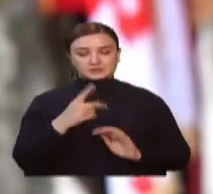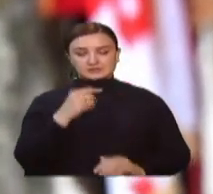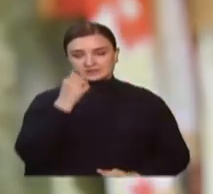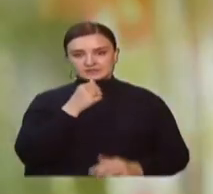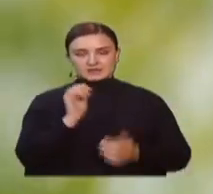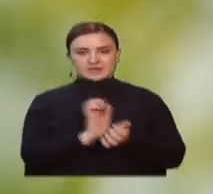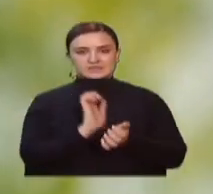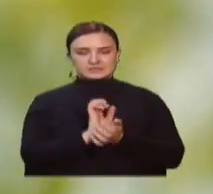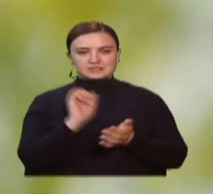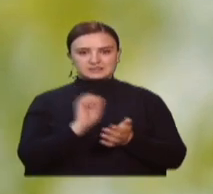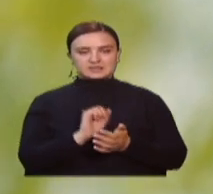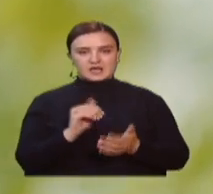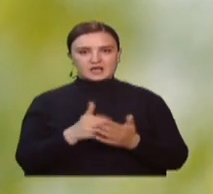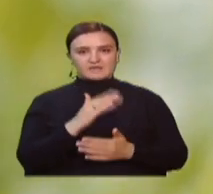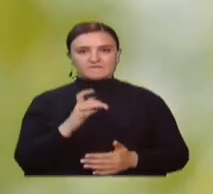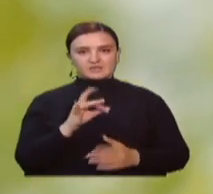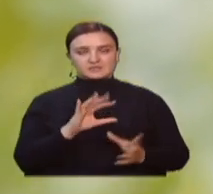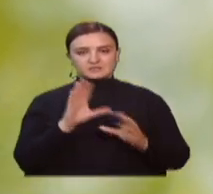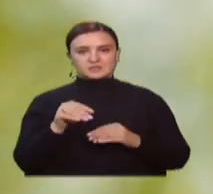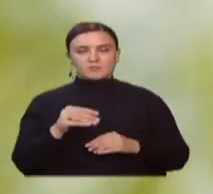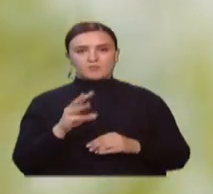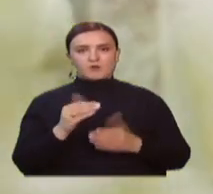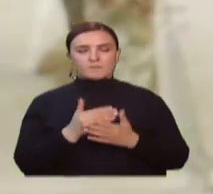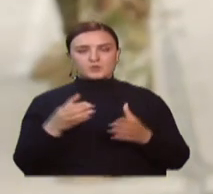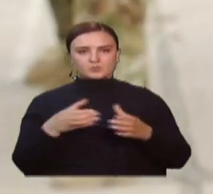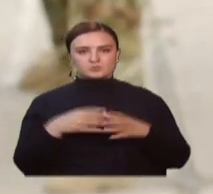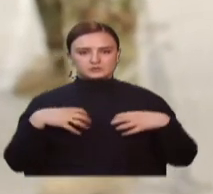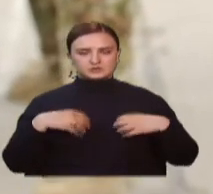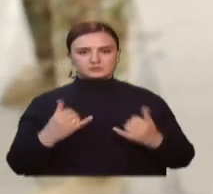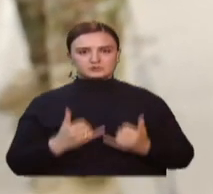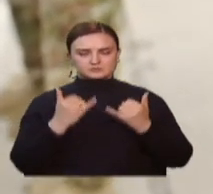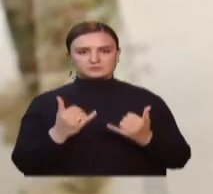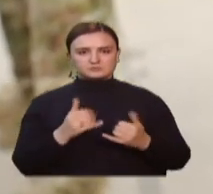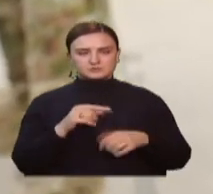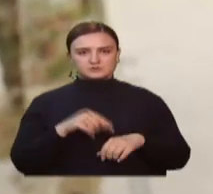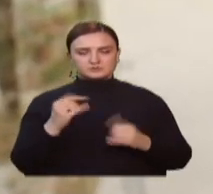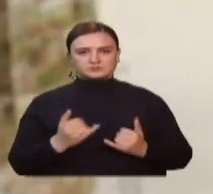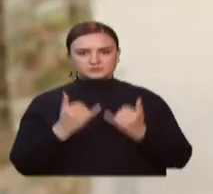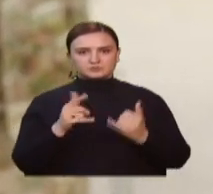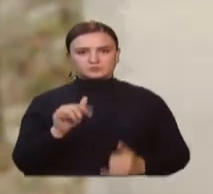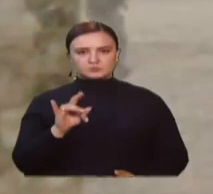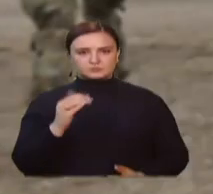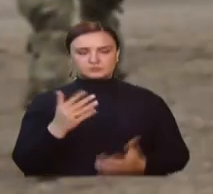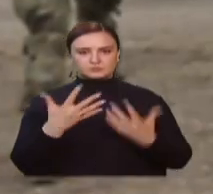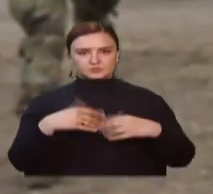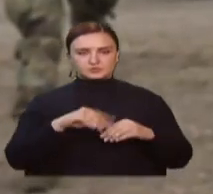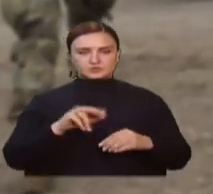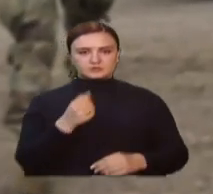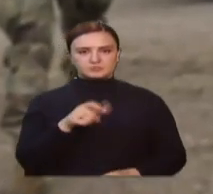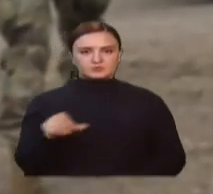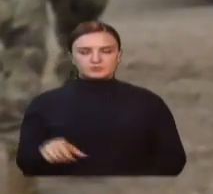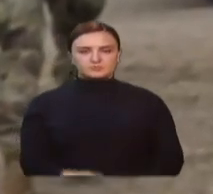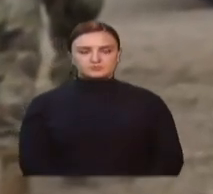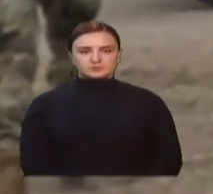ახალ ვერსიაში გადავიდა. მოამბის გუნდის სახელით სამძიმარს უცხადებდა, თანაუგრძნობ ზურაბის ოჯახსა და მეგობრებს.